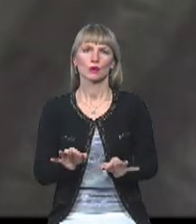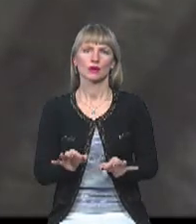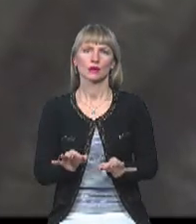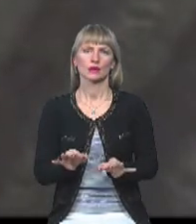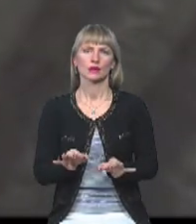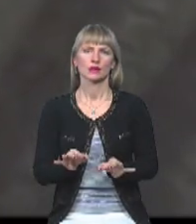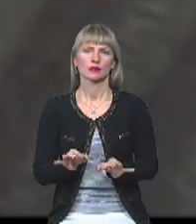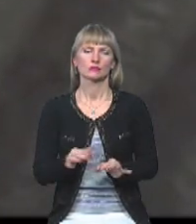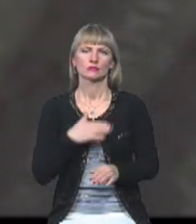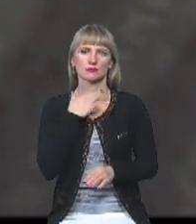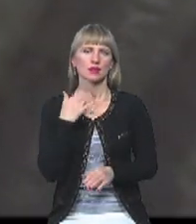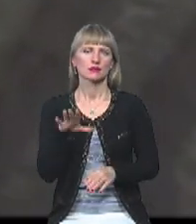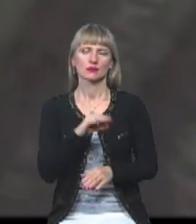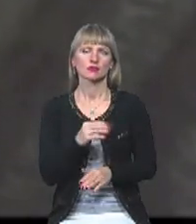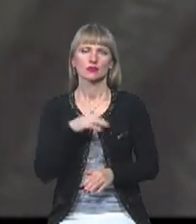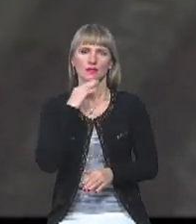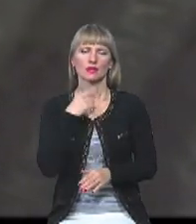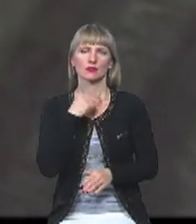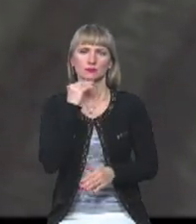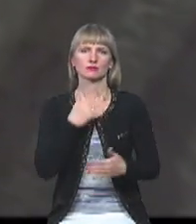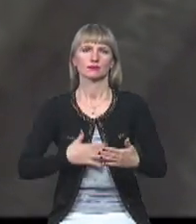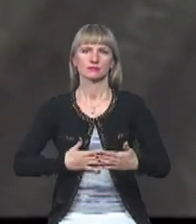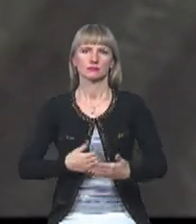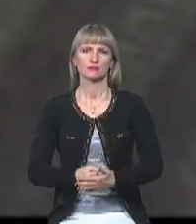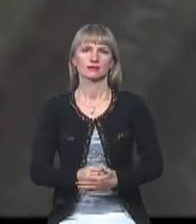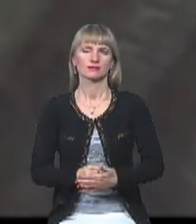вистачає. Як так, що це наїдає, бо тут все